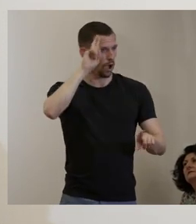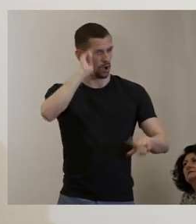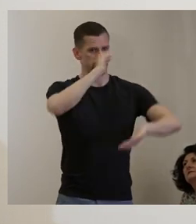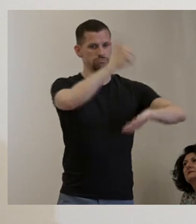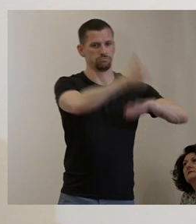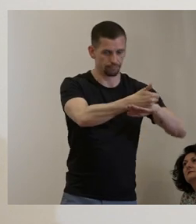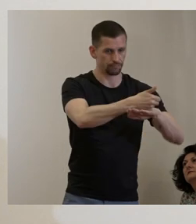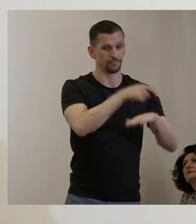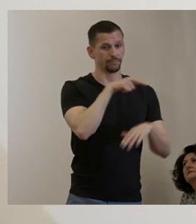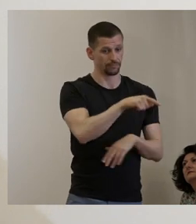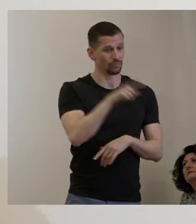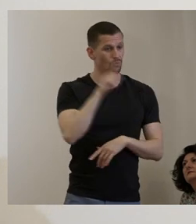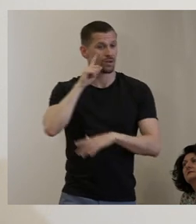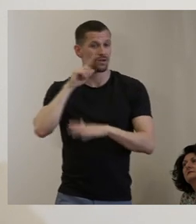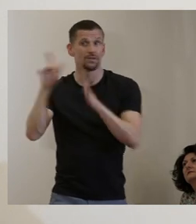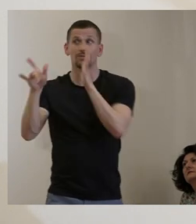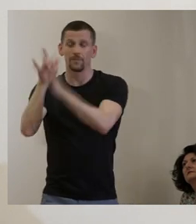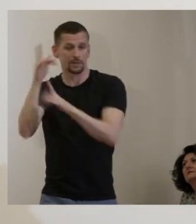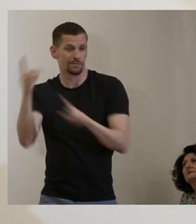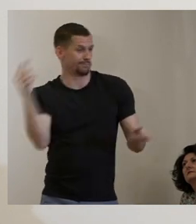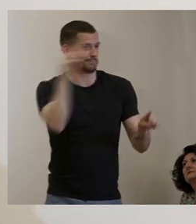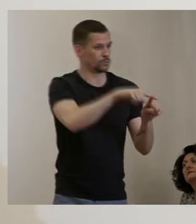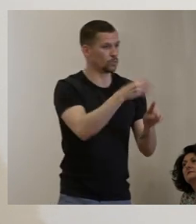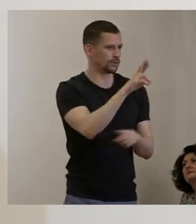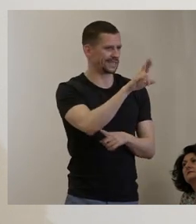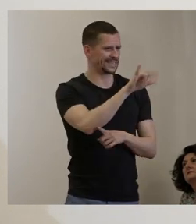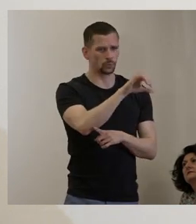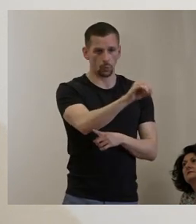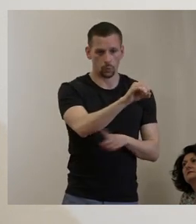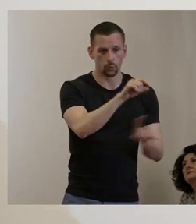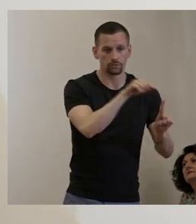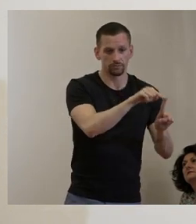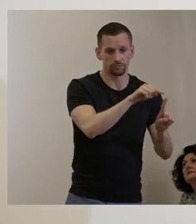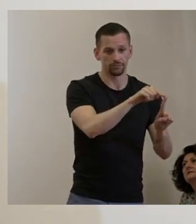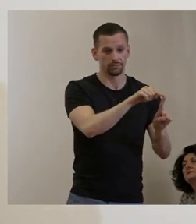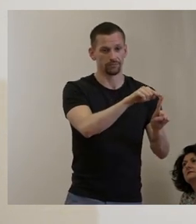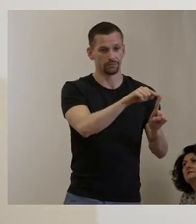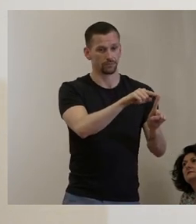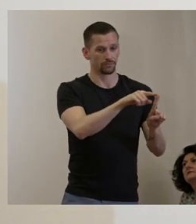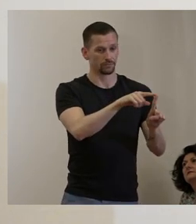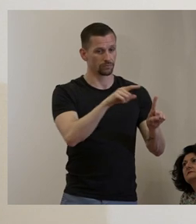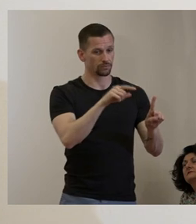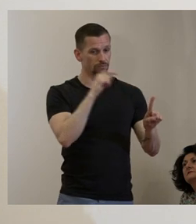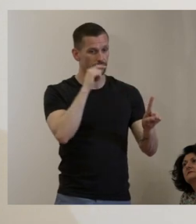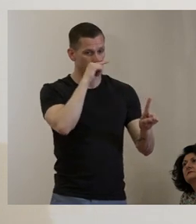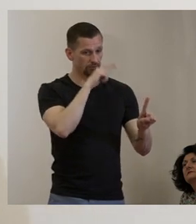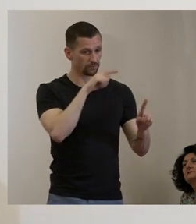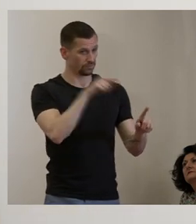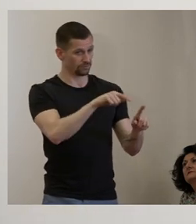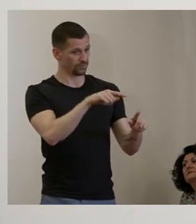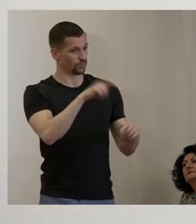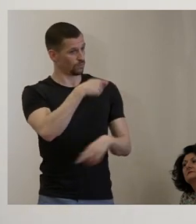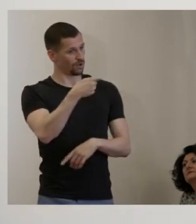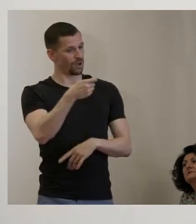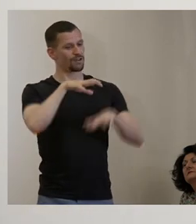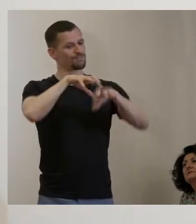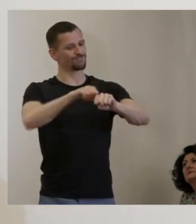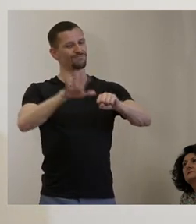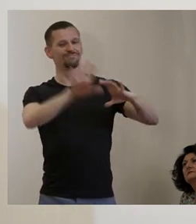à Rio, qui est donc une cour royale. Et Jean-Baptiste Debré va devenir le peintre,